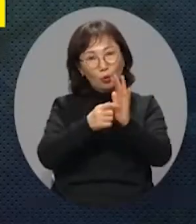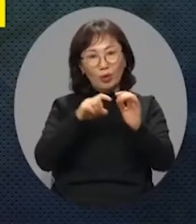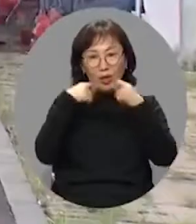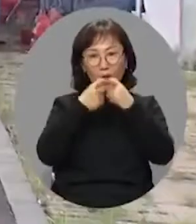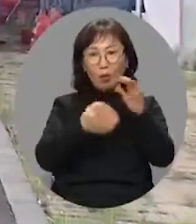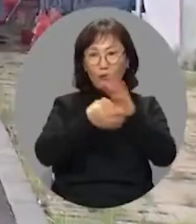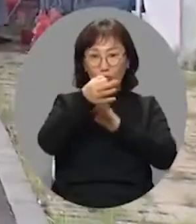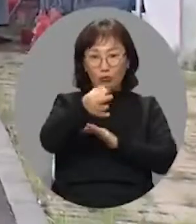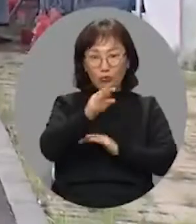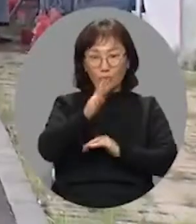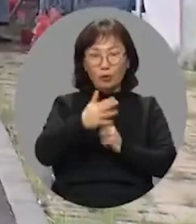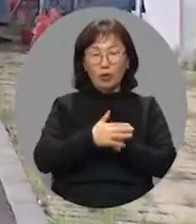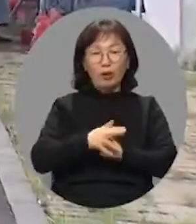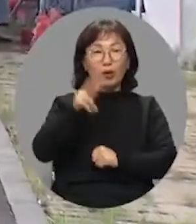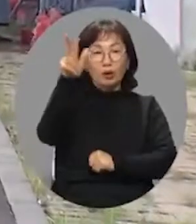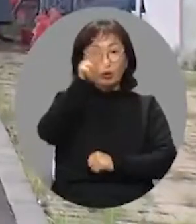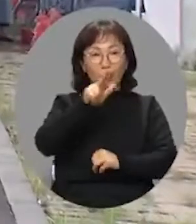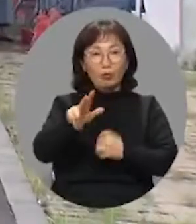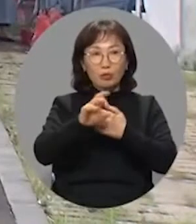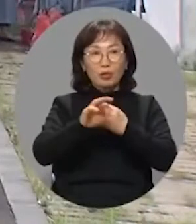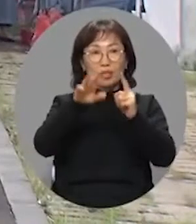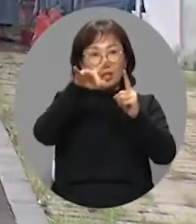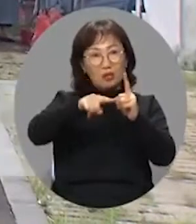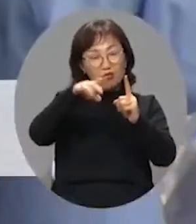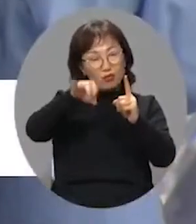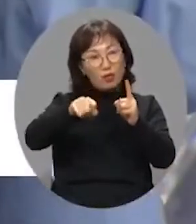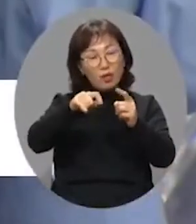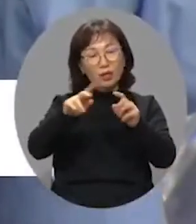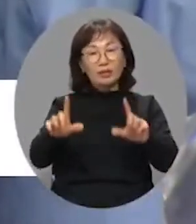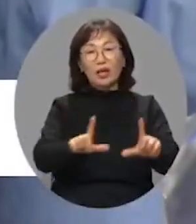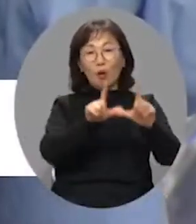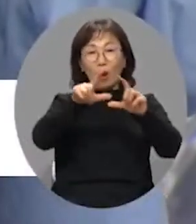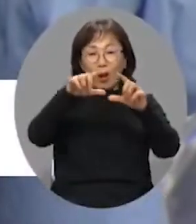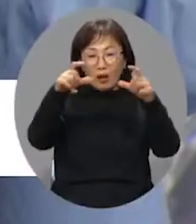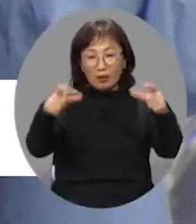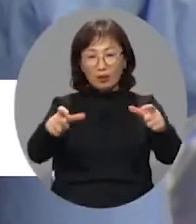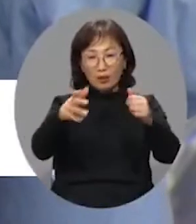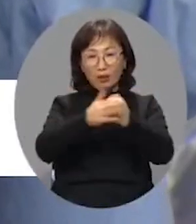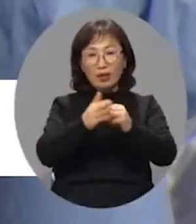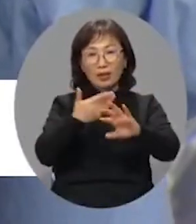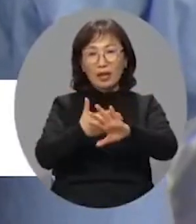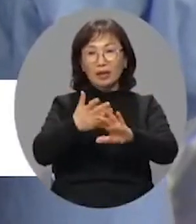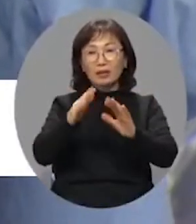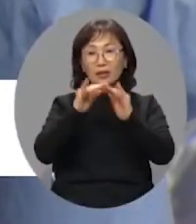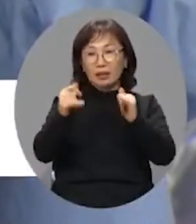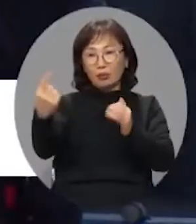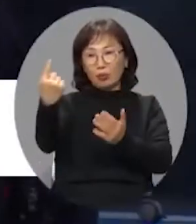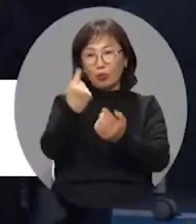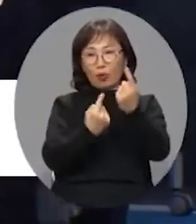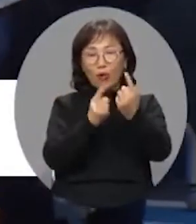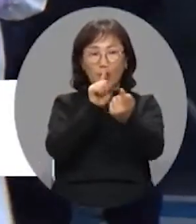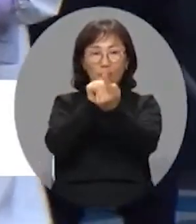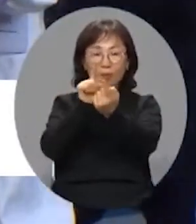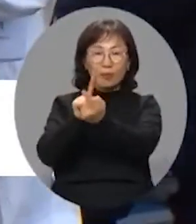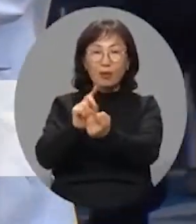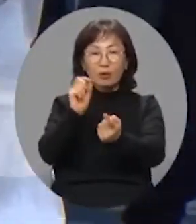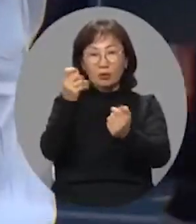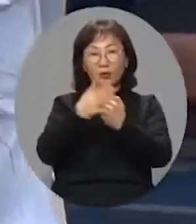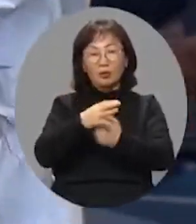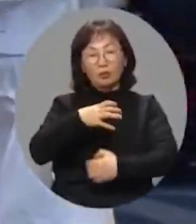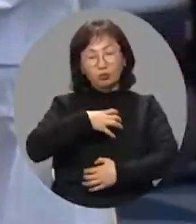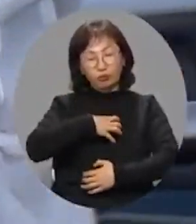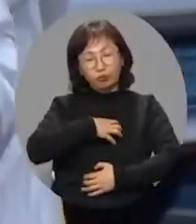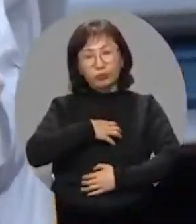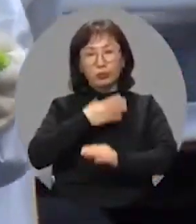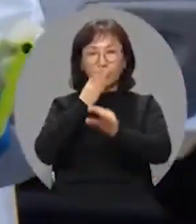합니다. 전국이 1일 생활권이고 타시도 연관 확진자가 잇따르는 상황이다 보니 우려의 목소리가